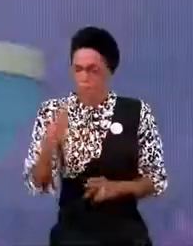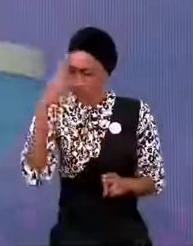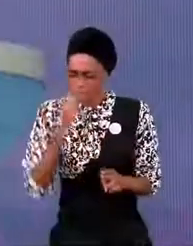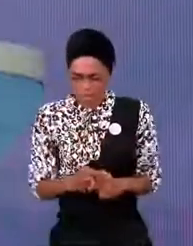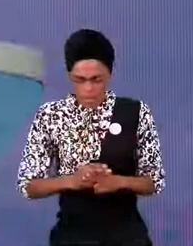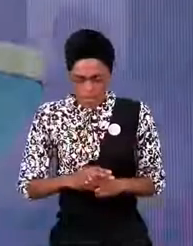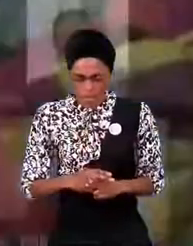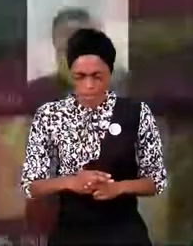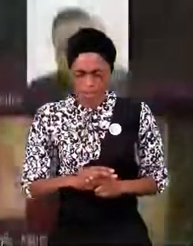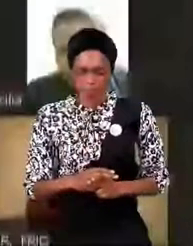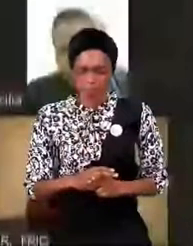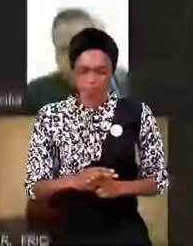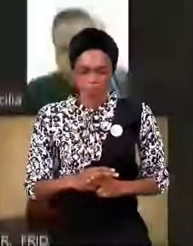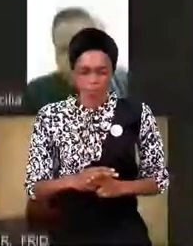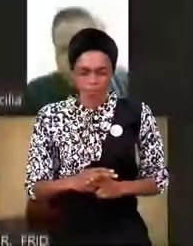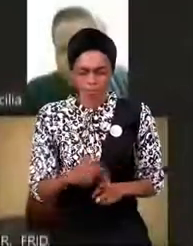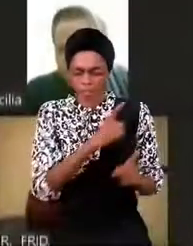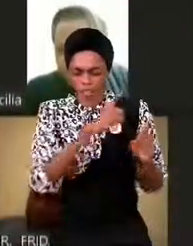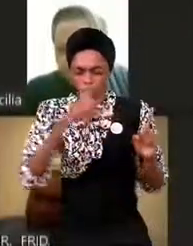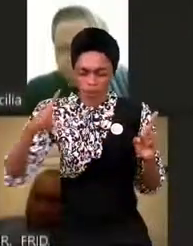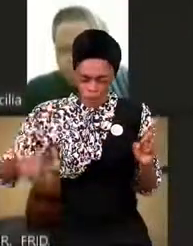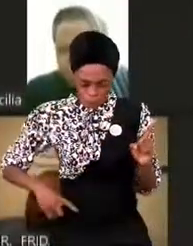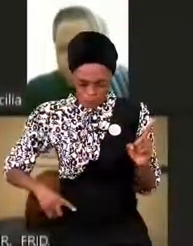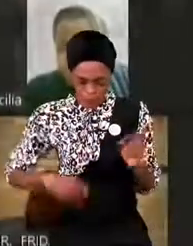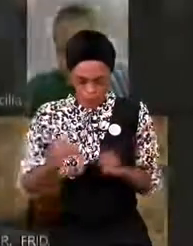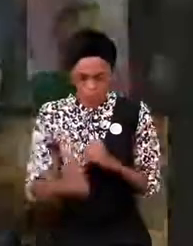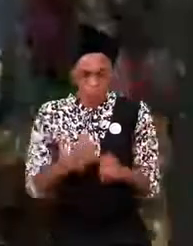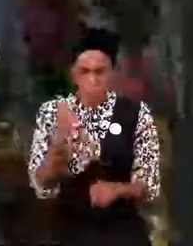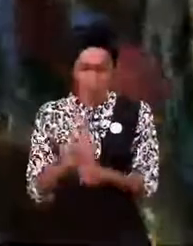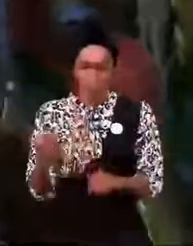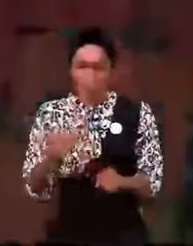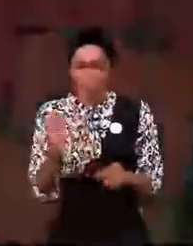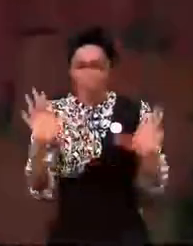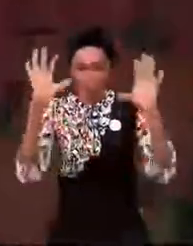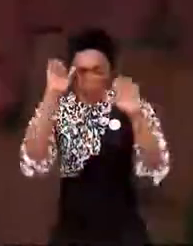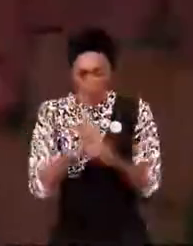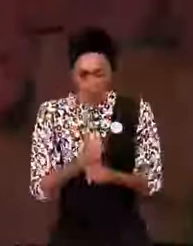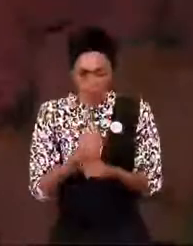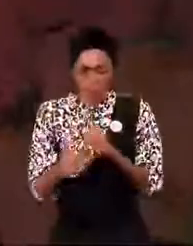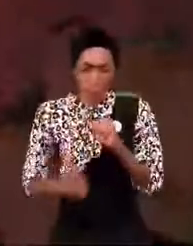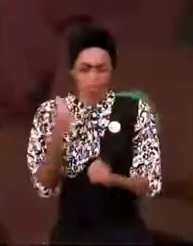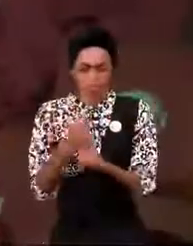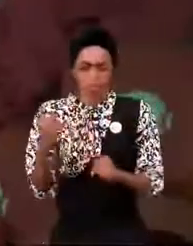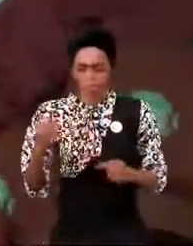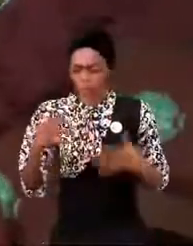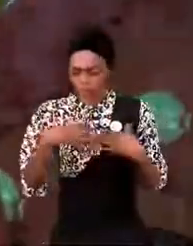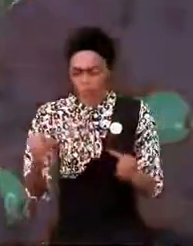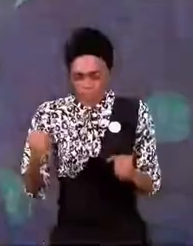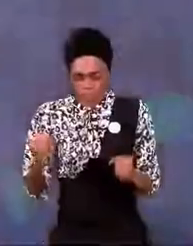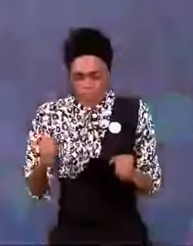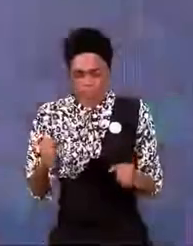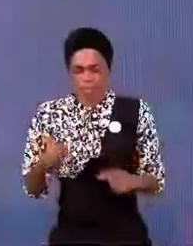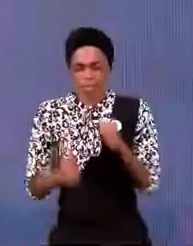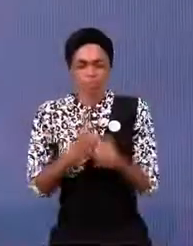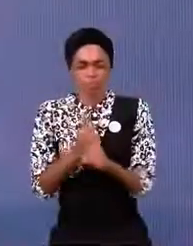Seigneur, confirme les miracles, confirme la guérison, confirme les délivrances